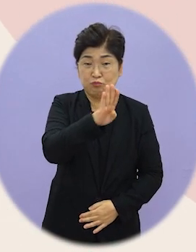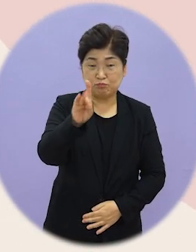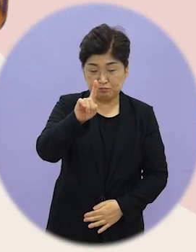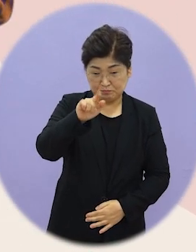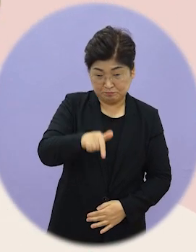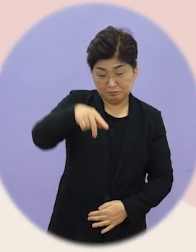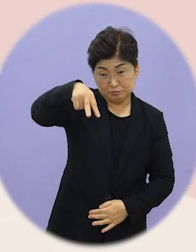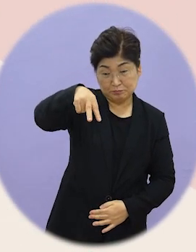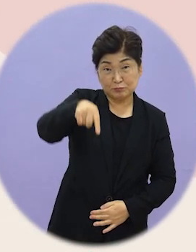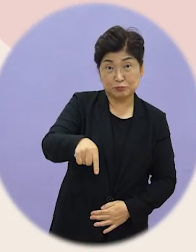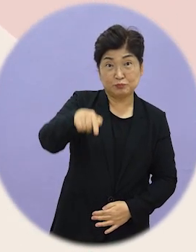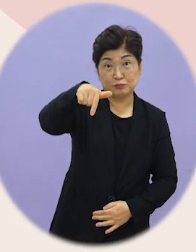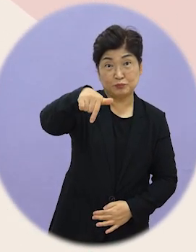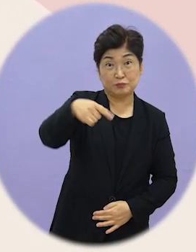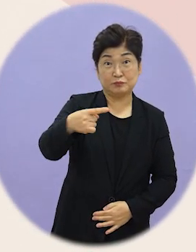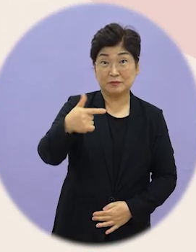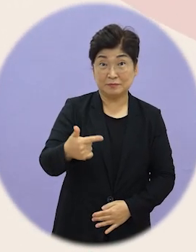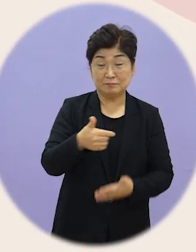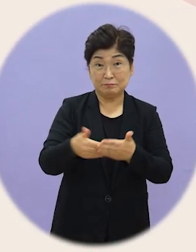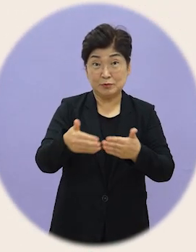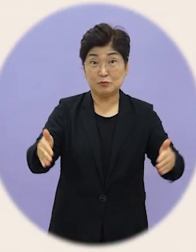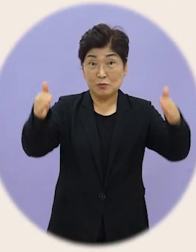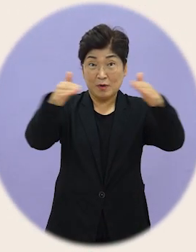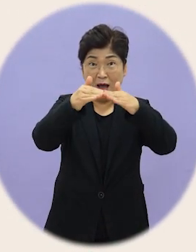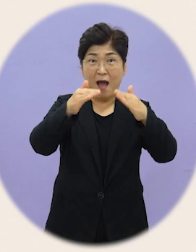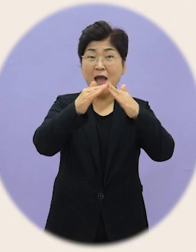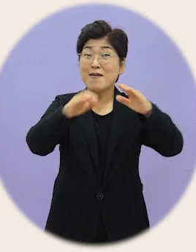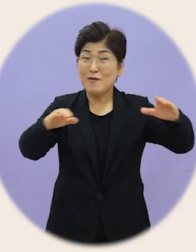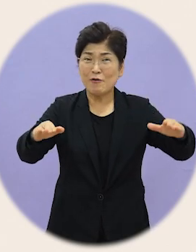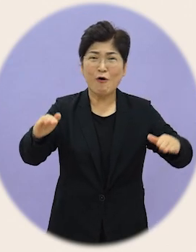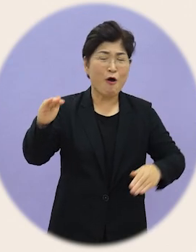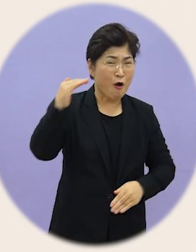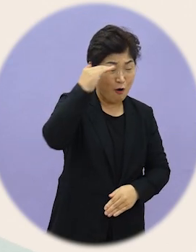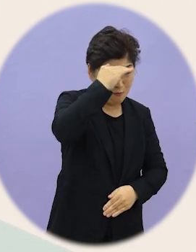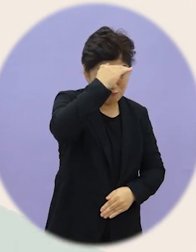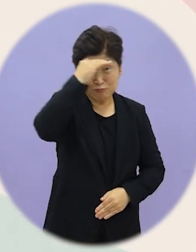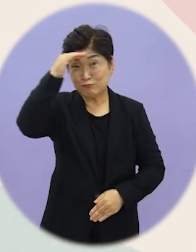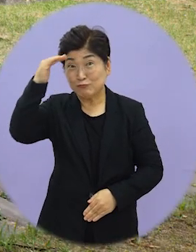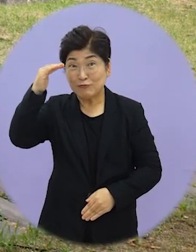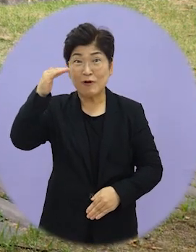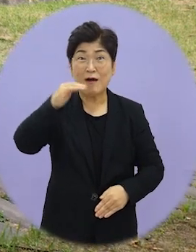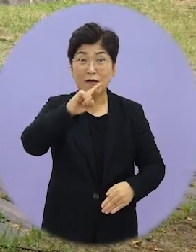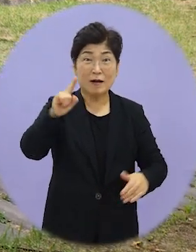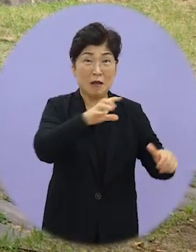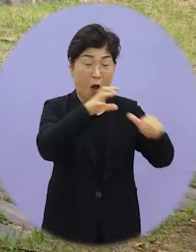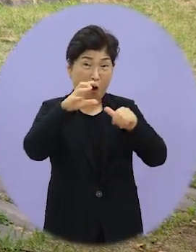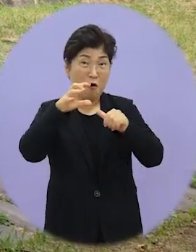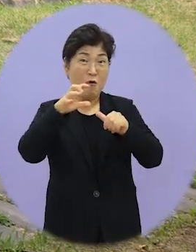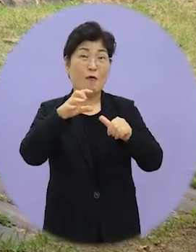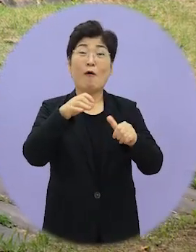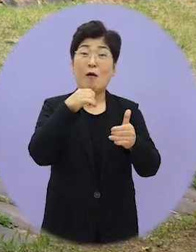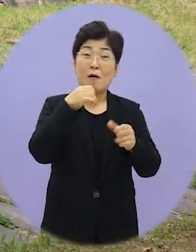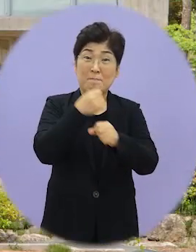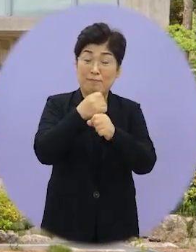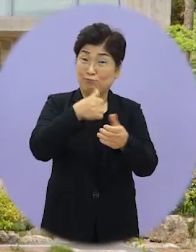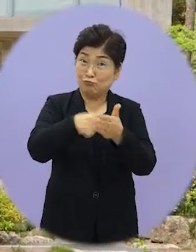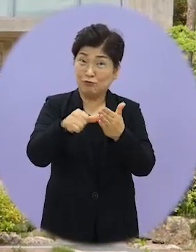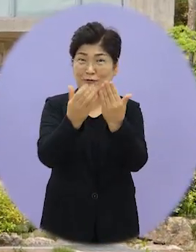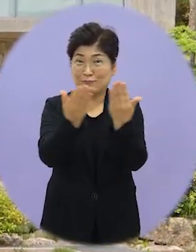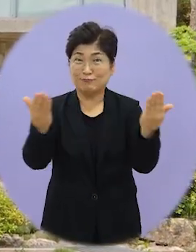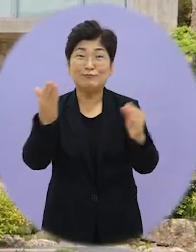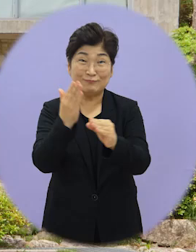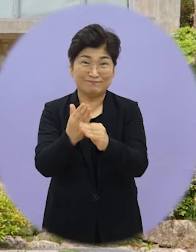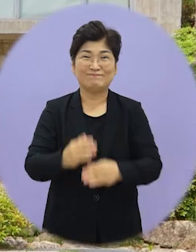양구 박수근 미술관에서는 살아가는 이웃과 풍경을 새겨낸 작품 속에서 느끼는 여유와 너그러움, 나무